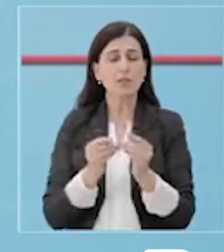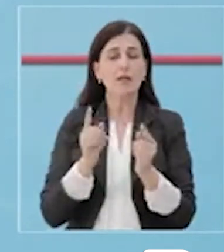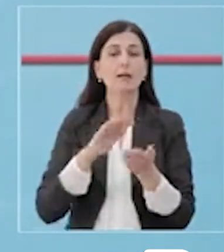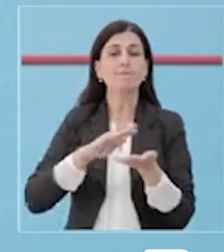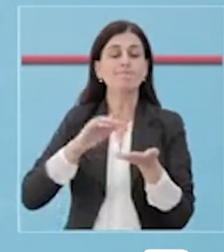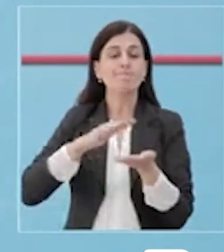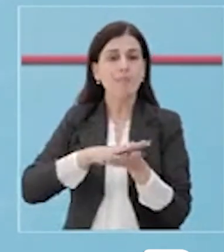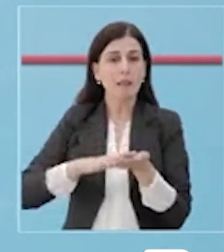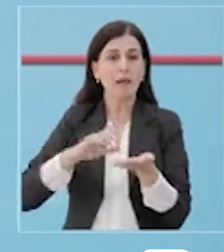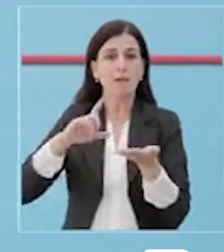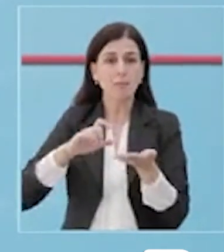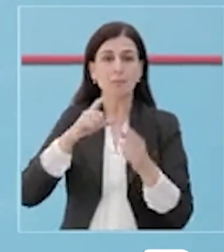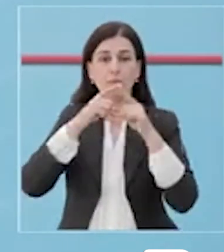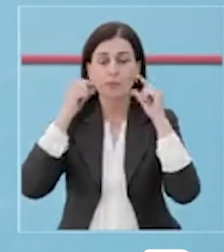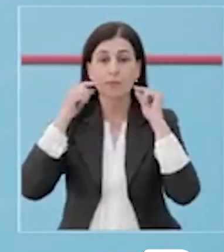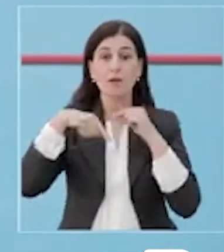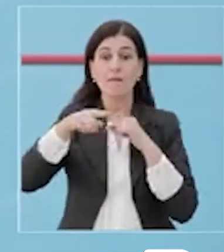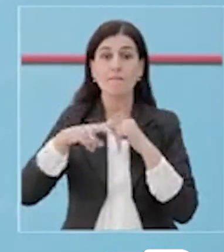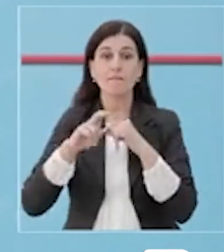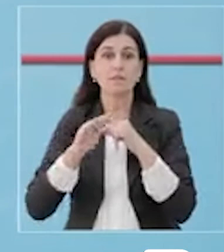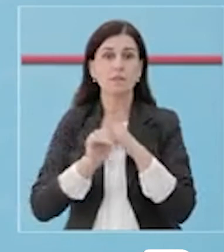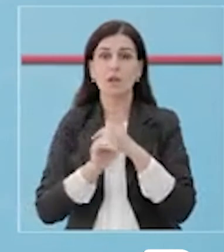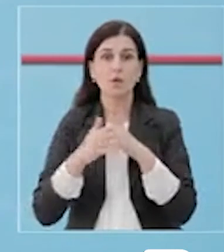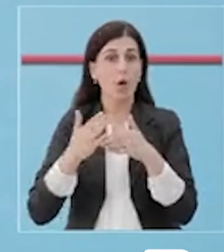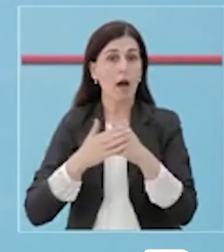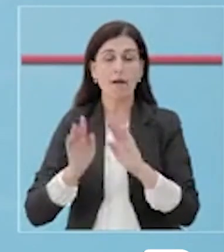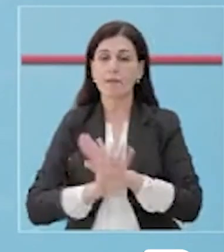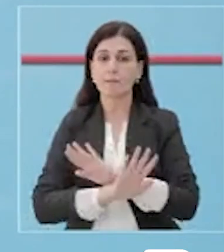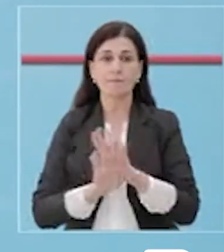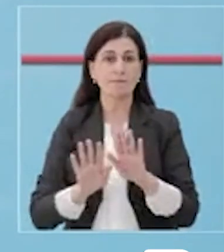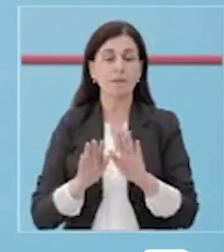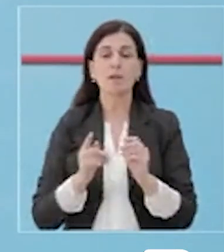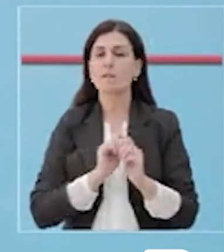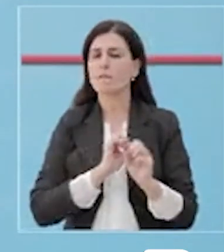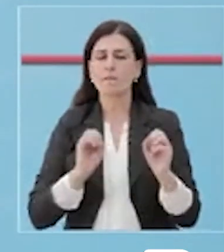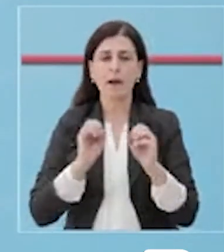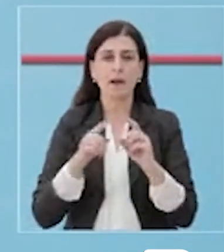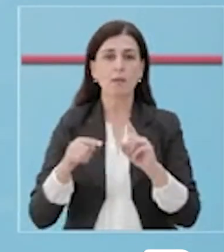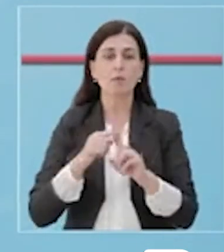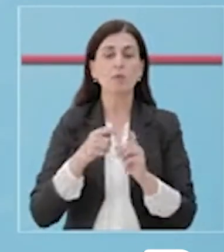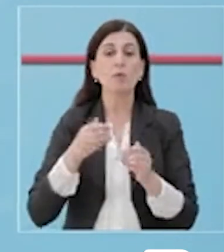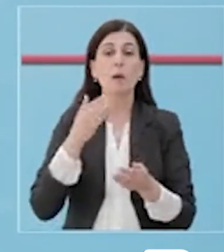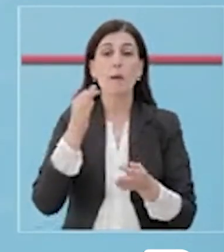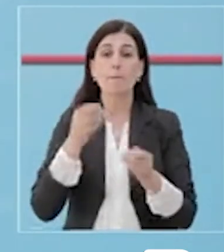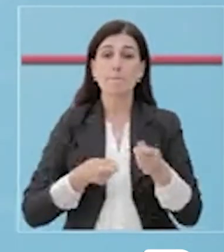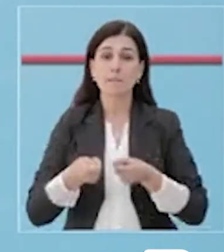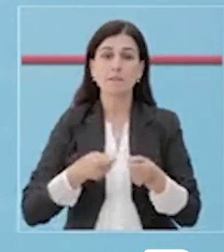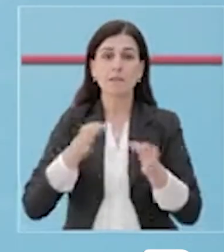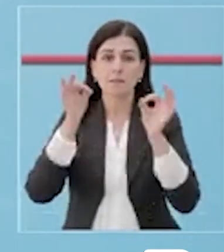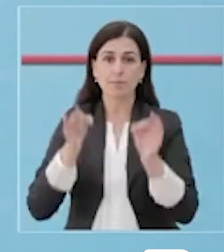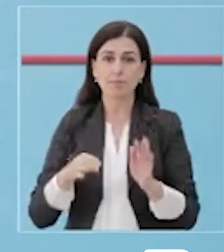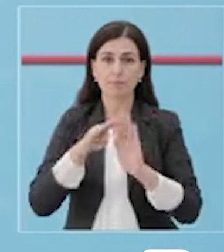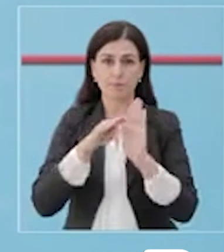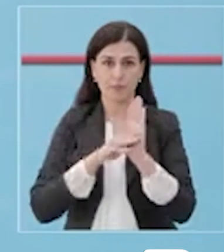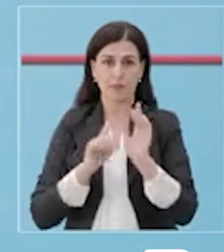duke ruajtur higjienën personale, duke shmangur vizitat tek të afërmit për çfarëdo lloj arsye qofshin ato dhe bizneset të respektojnë